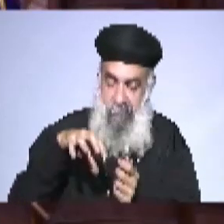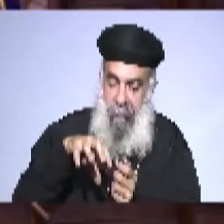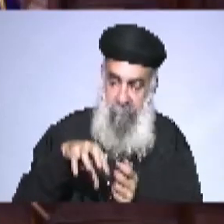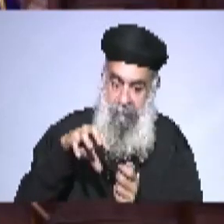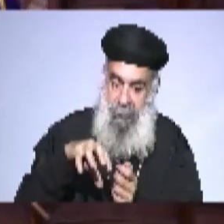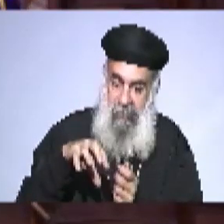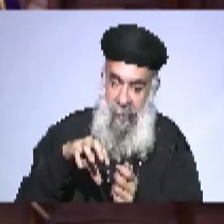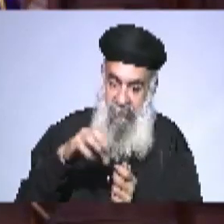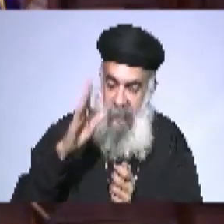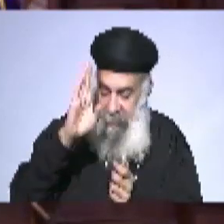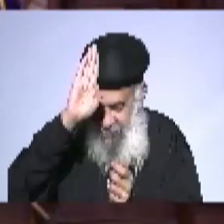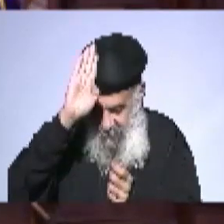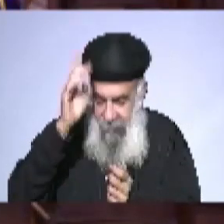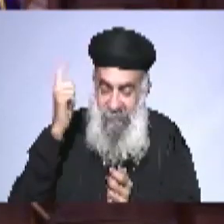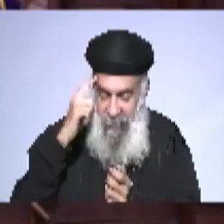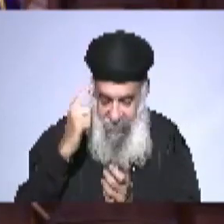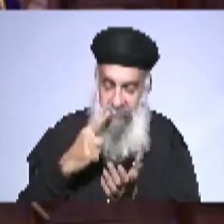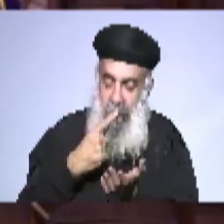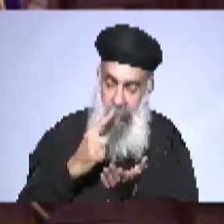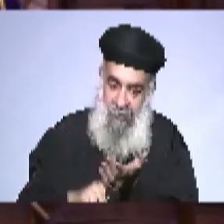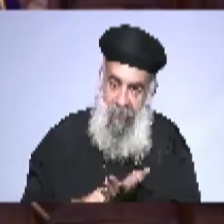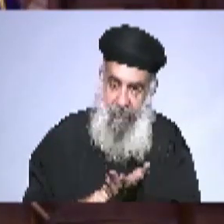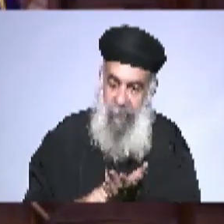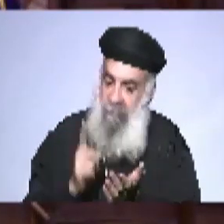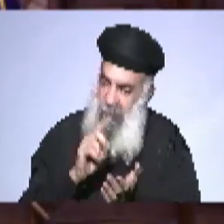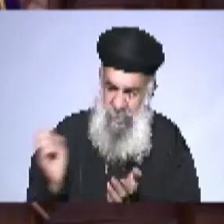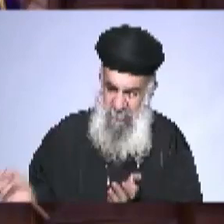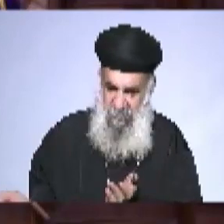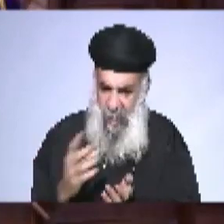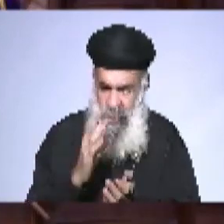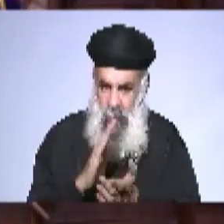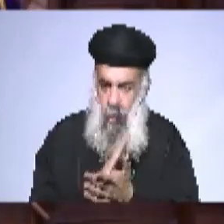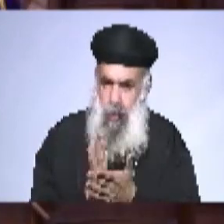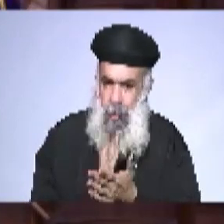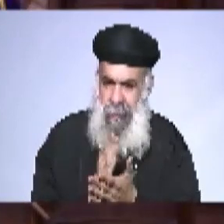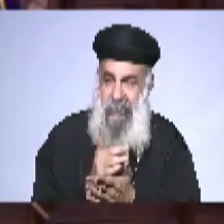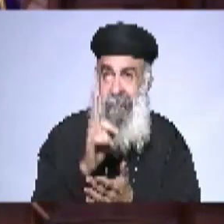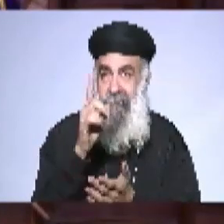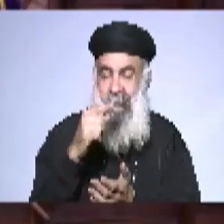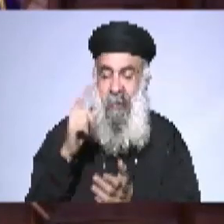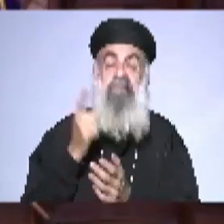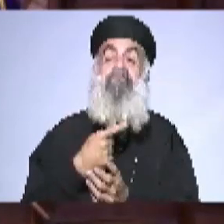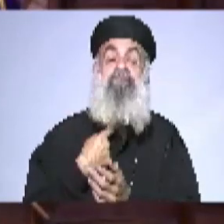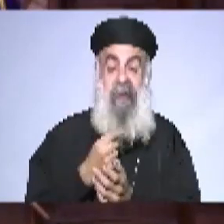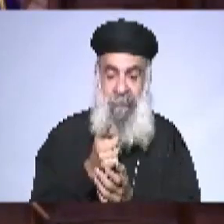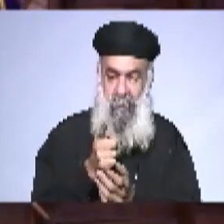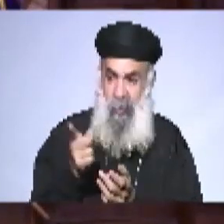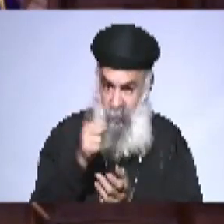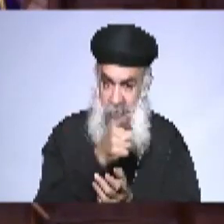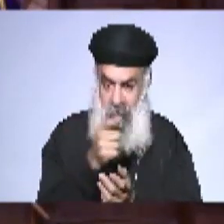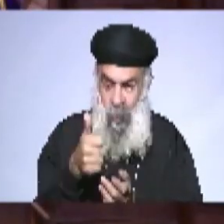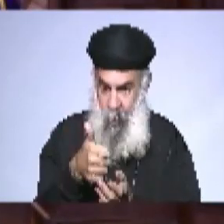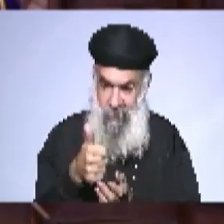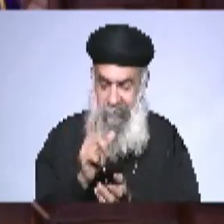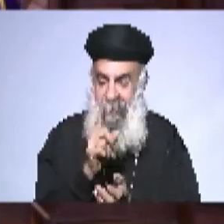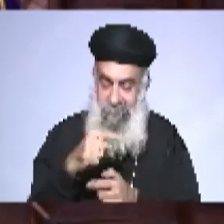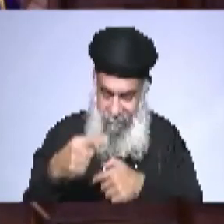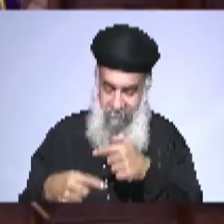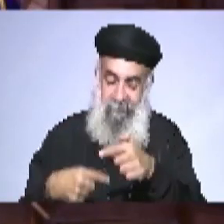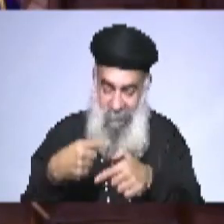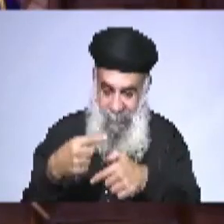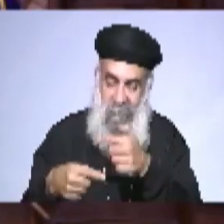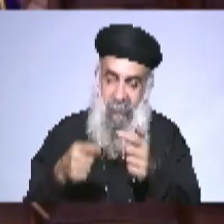تعرف الحق ما بعتش يونان يقول لهم ربنا بيحبكم وانتم كويسين خلاص استمروا في اللي انتم